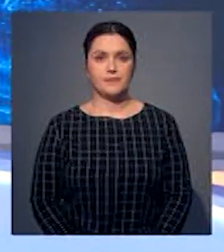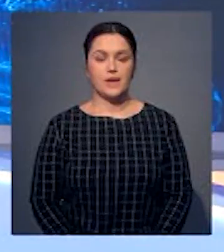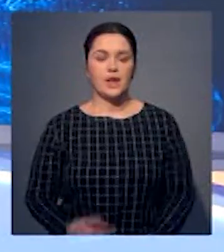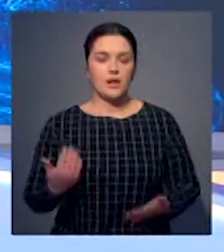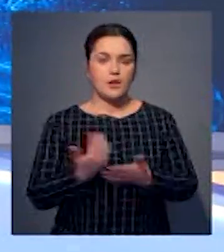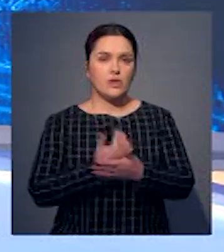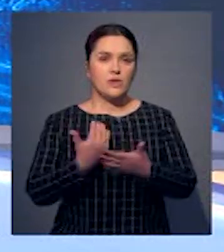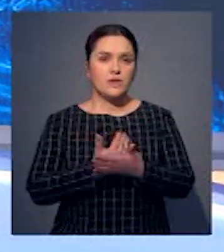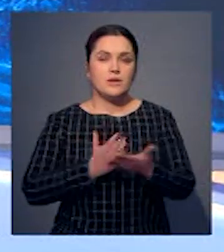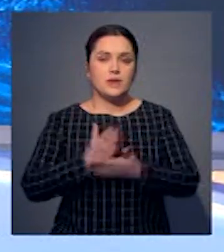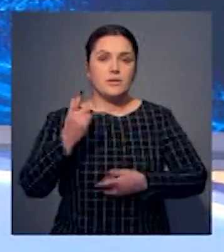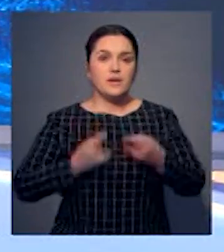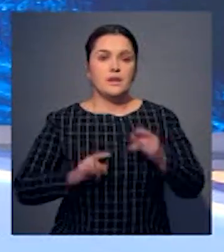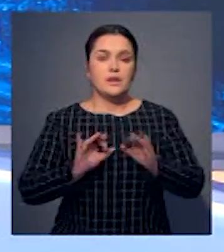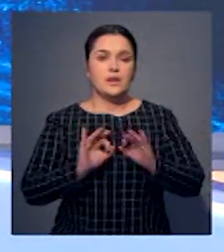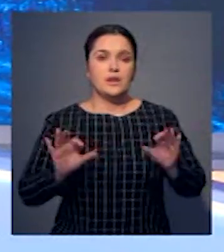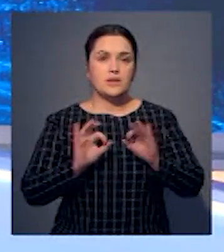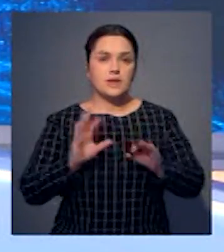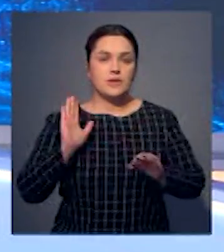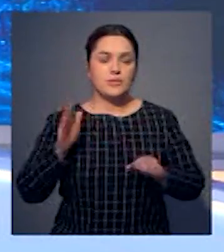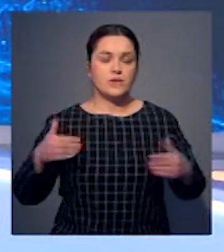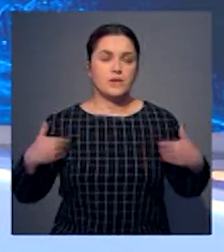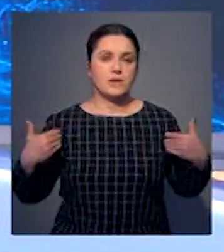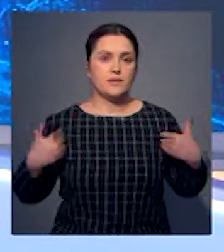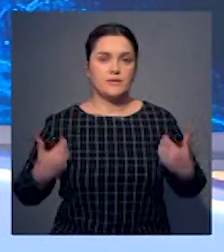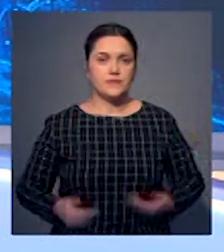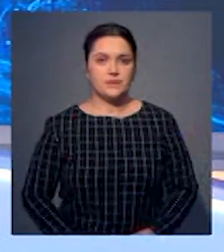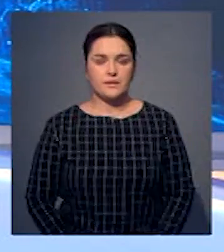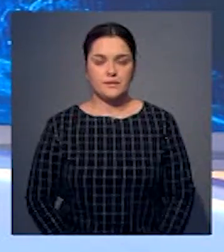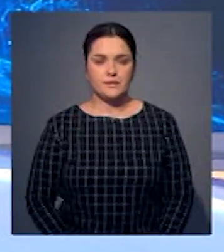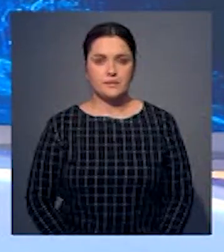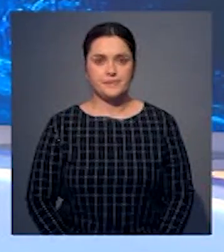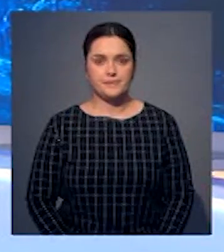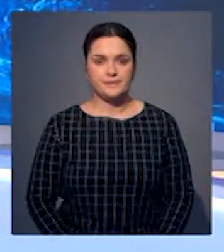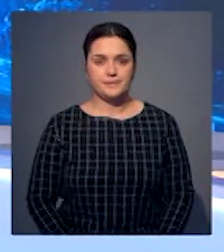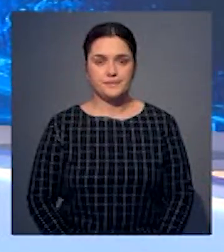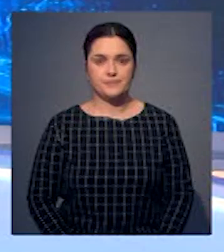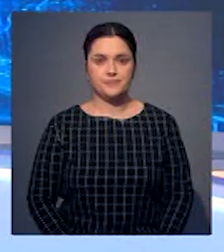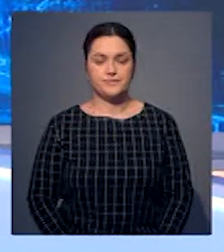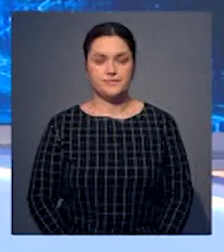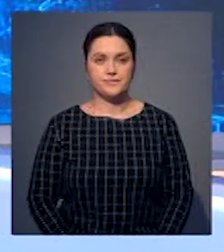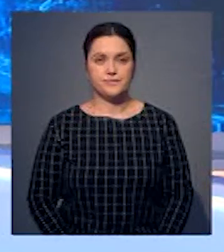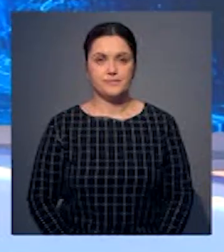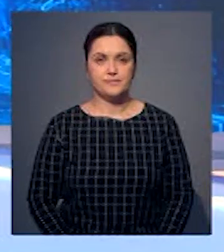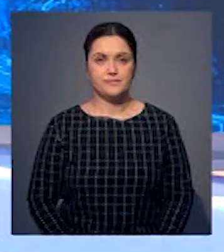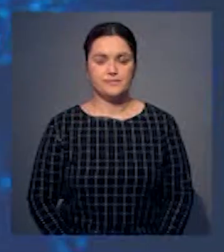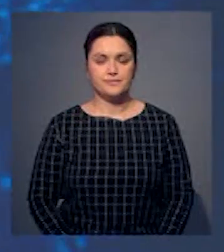новости с сурдопереводом на телеканале Хабар 24. В студии для вас работают Альфия Хайдарова. Сурдоперевод обеспечивает Виктория Антонишина.